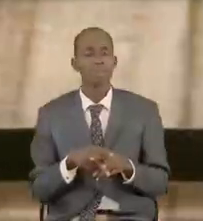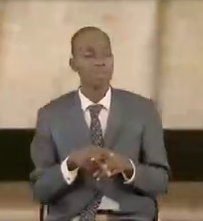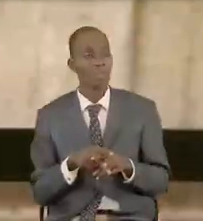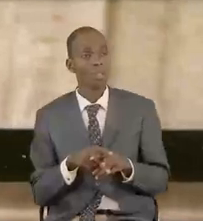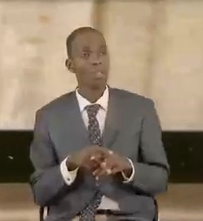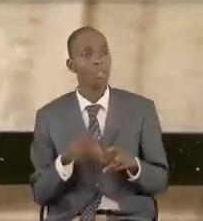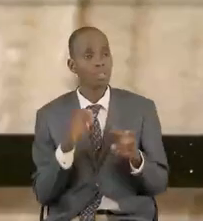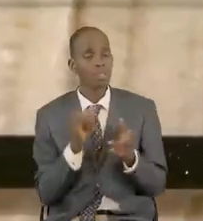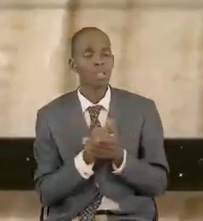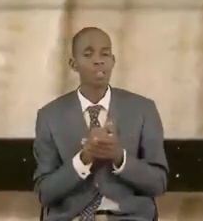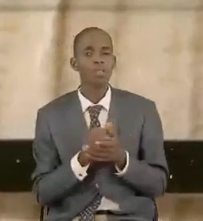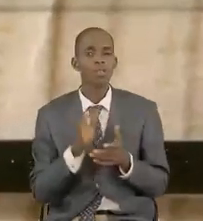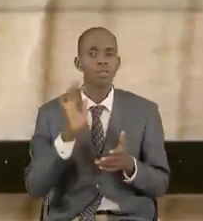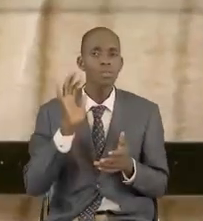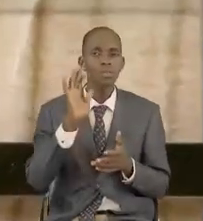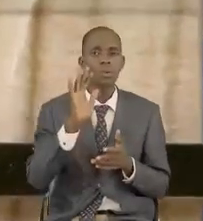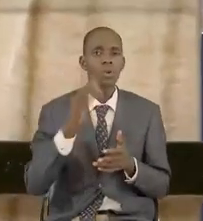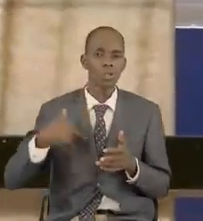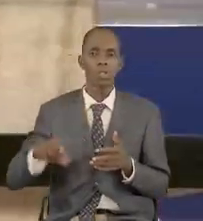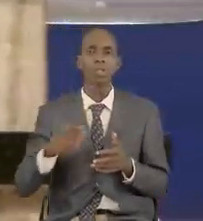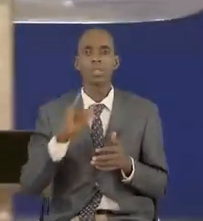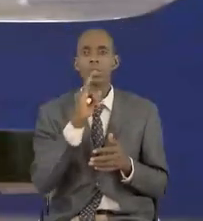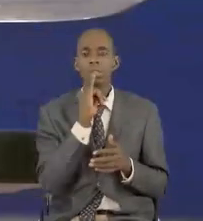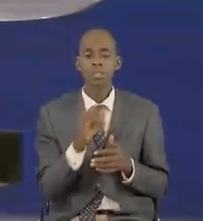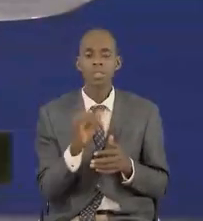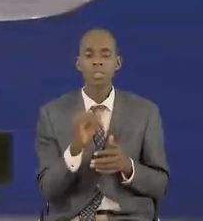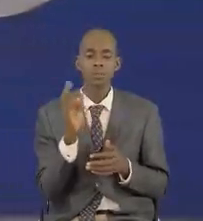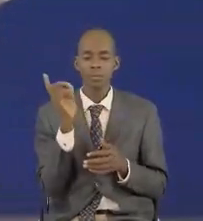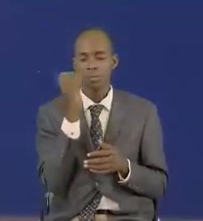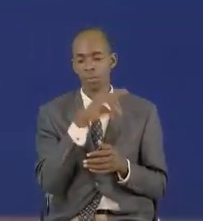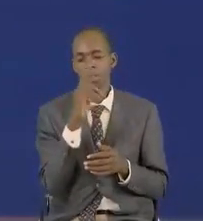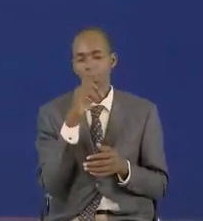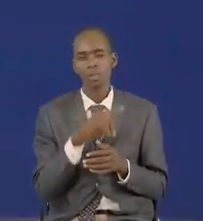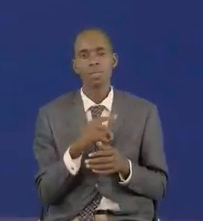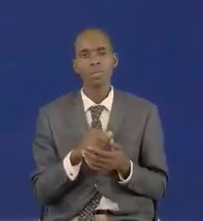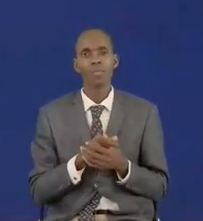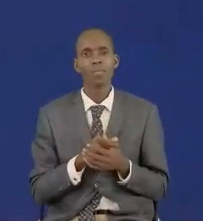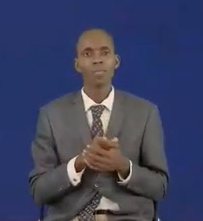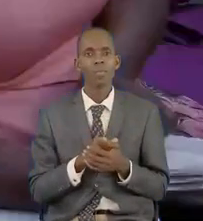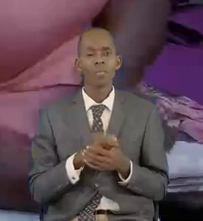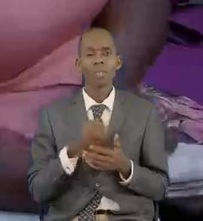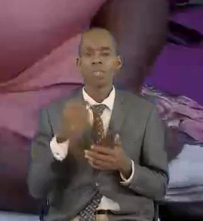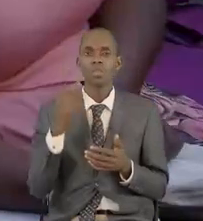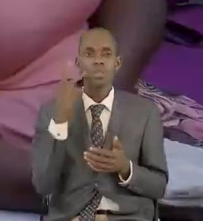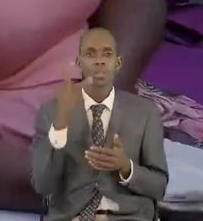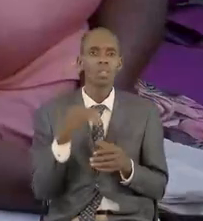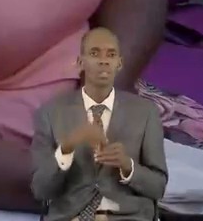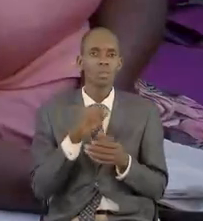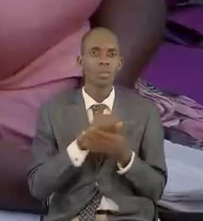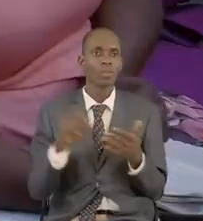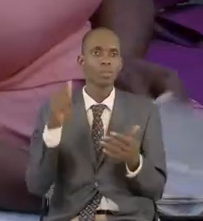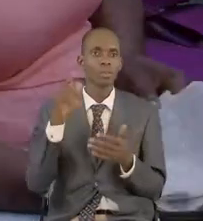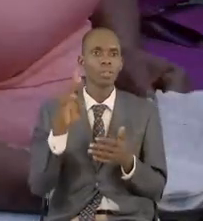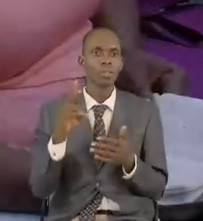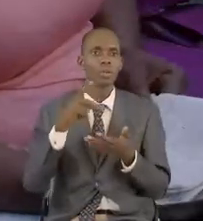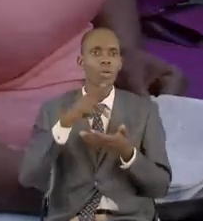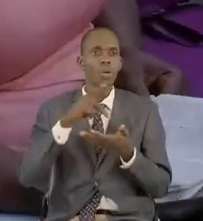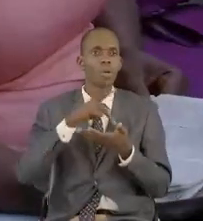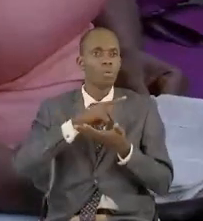tout cela va vous trahir que votre religion est vaine que votre religion est vaine 27